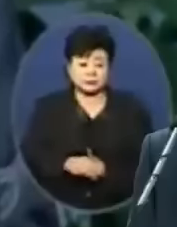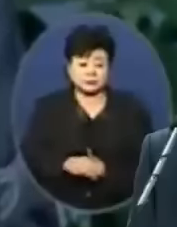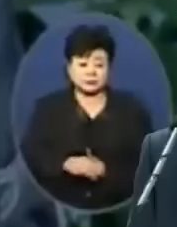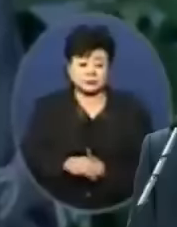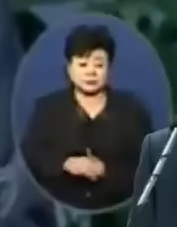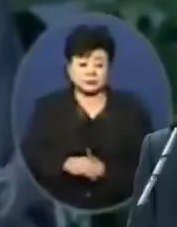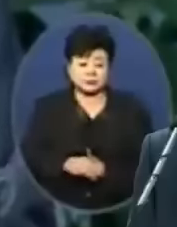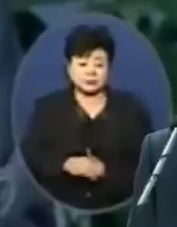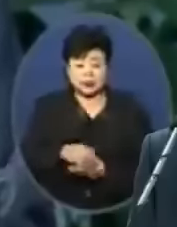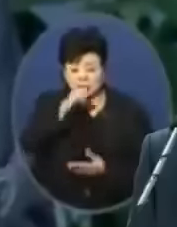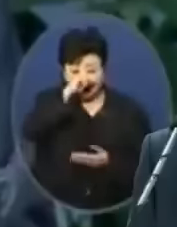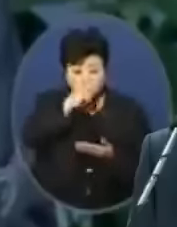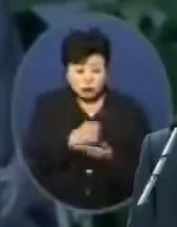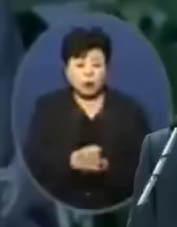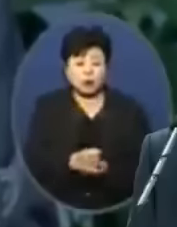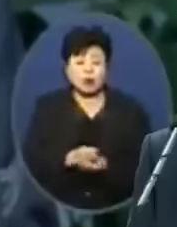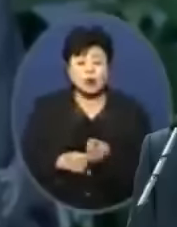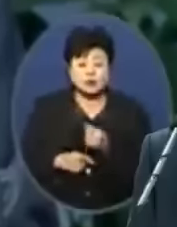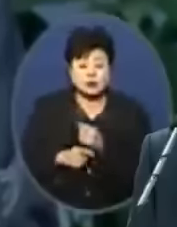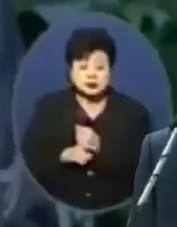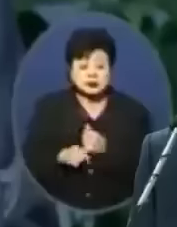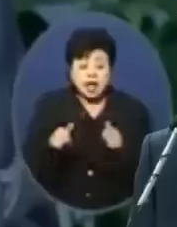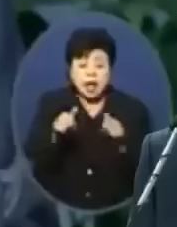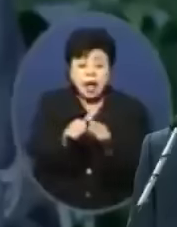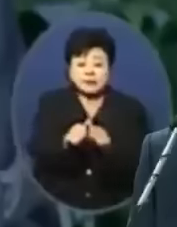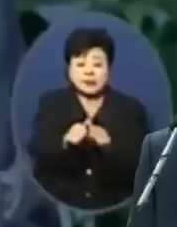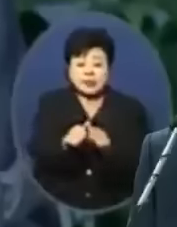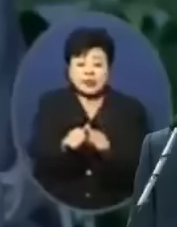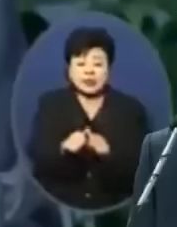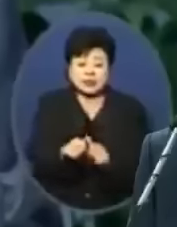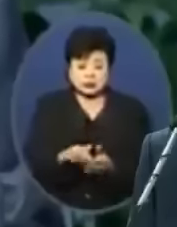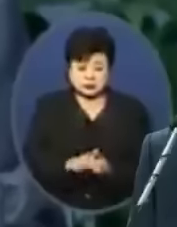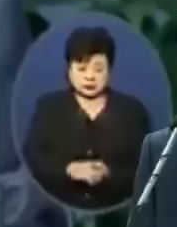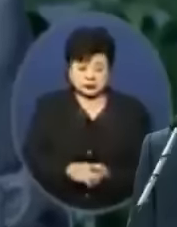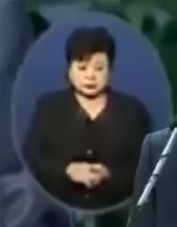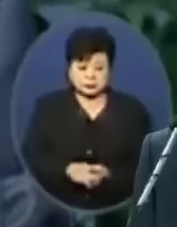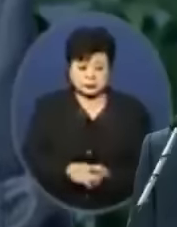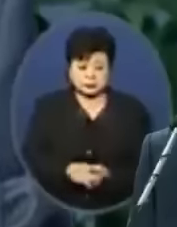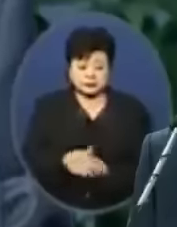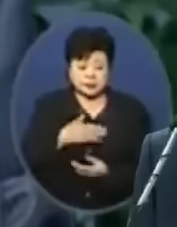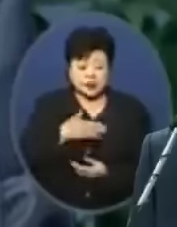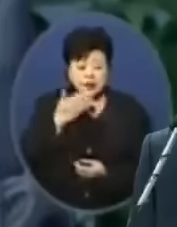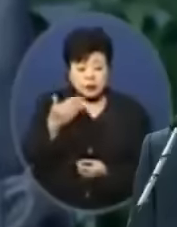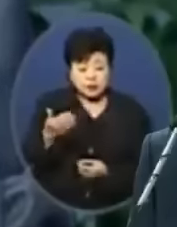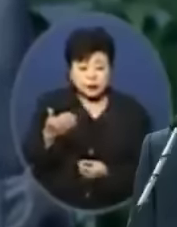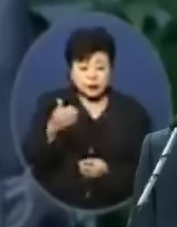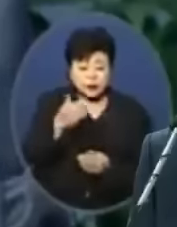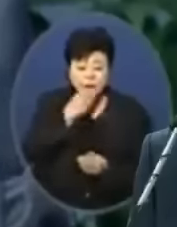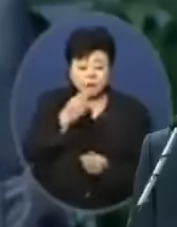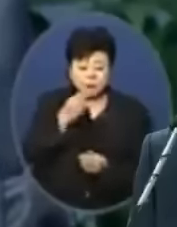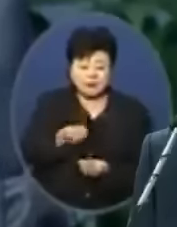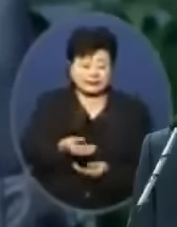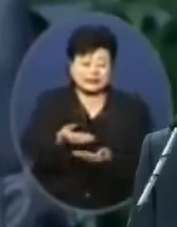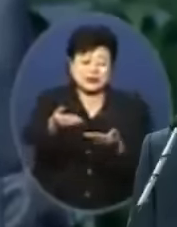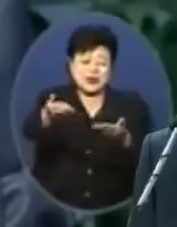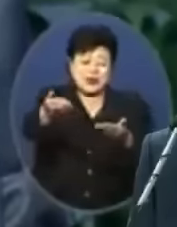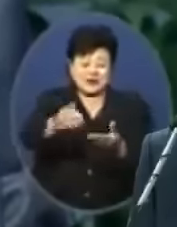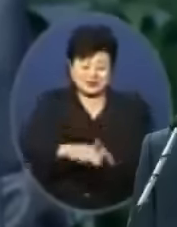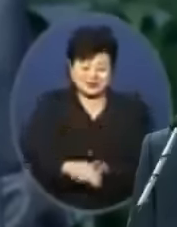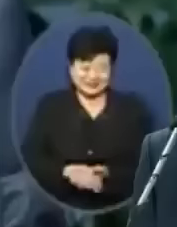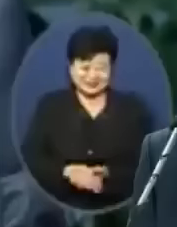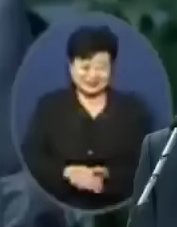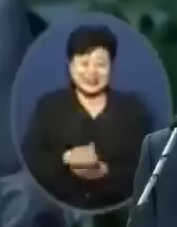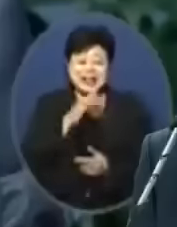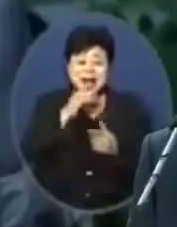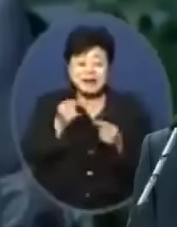단어는 형통을 언제나 같이 손잡고 다니는 것입니다. 내가 여러분 보고 오늘 복 받으십시오. 여러분이